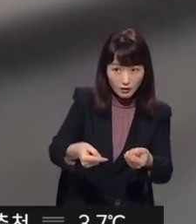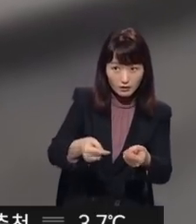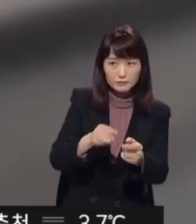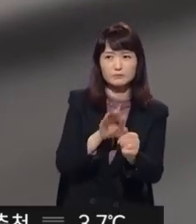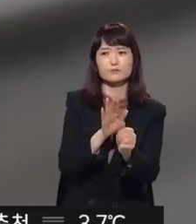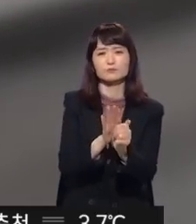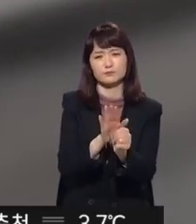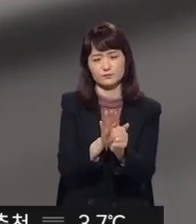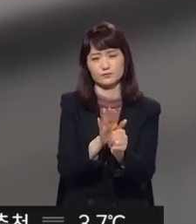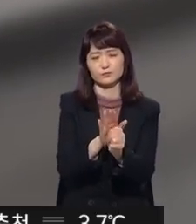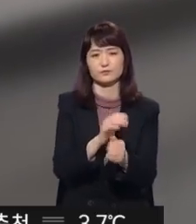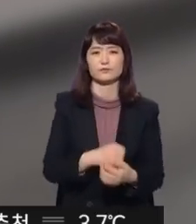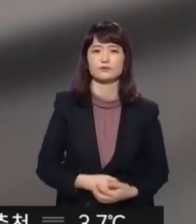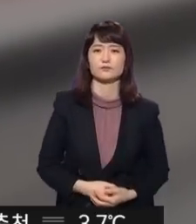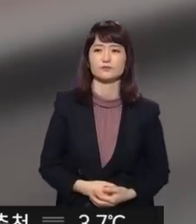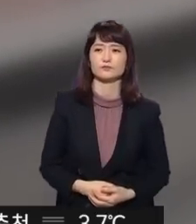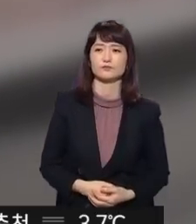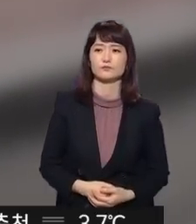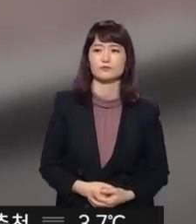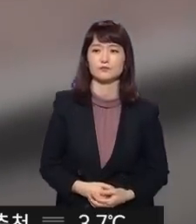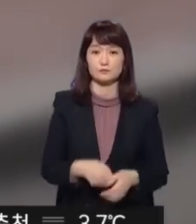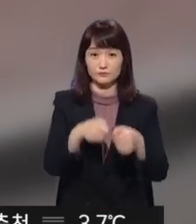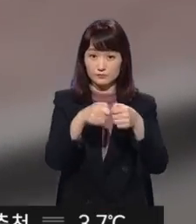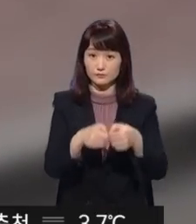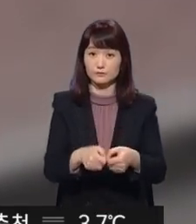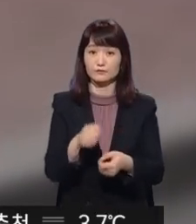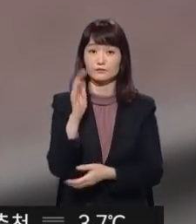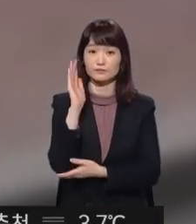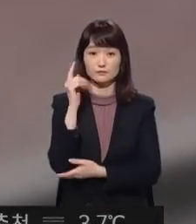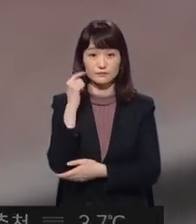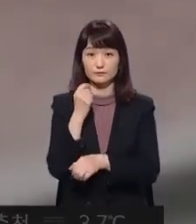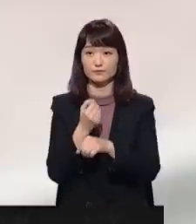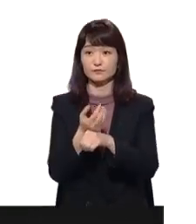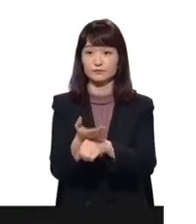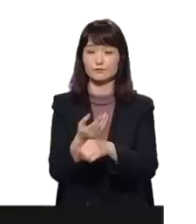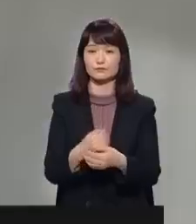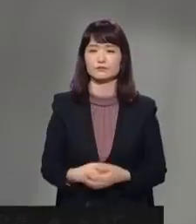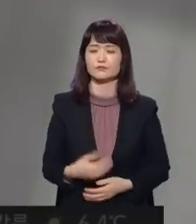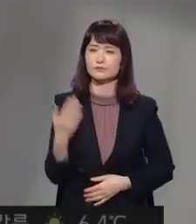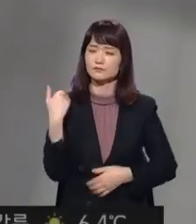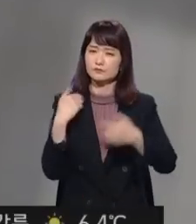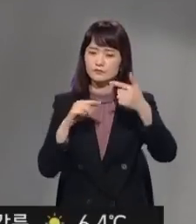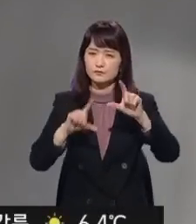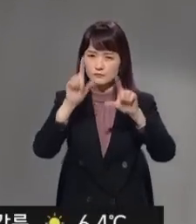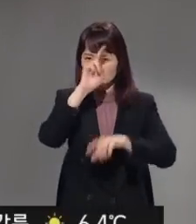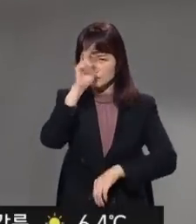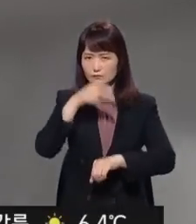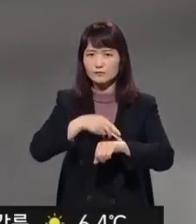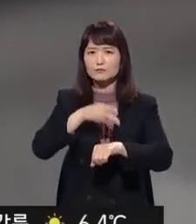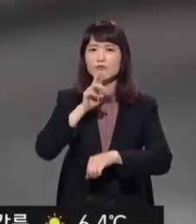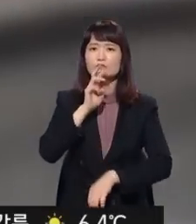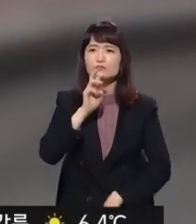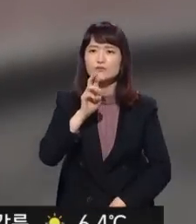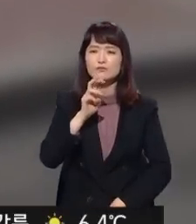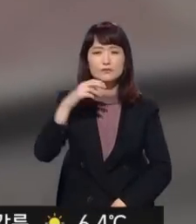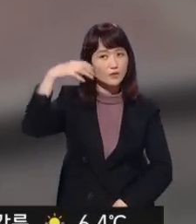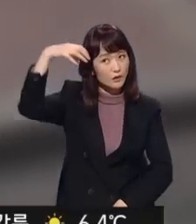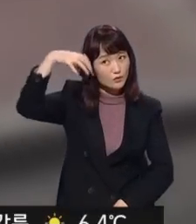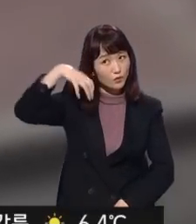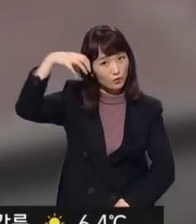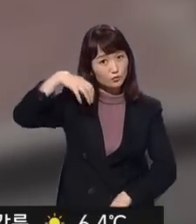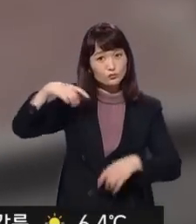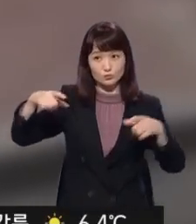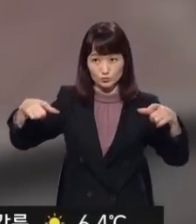폐지를 잘 고정해주고 있습니다 자 이기자 자세한 얘기 전해주시죠네 지난 6일 오후 2시 반쯤에요 영등포구에서 있었던